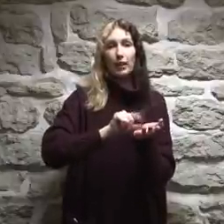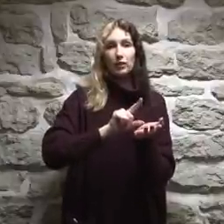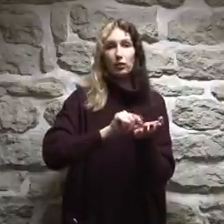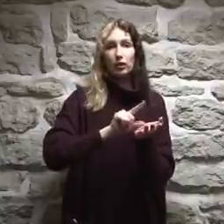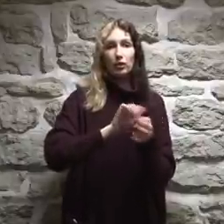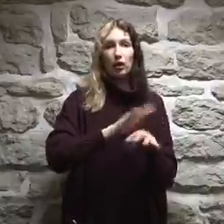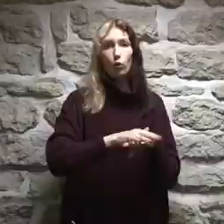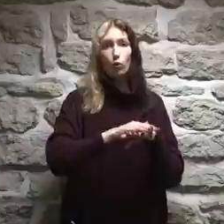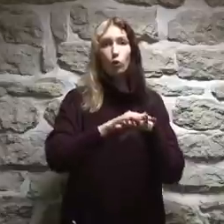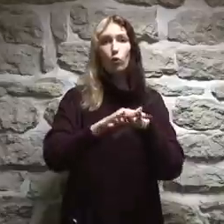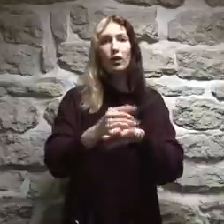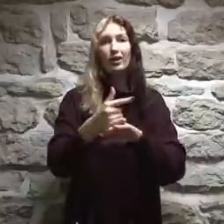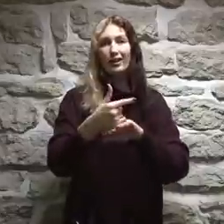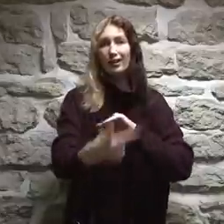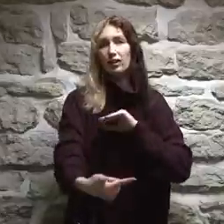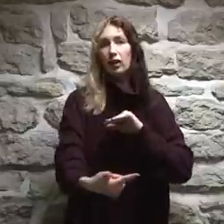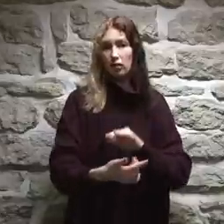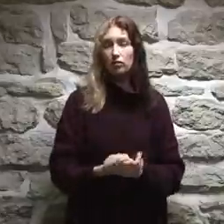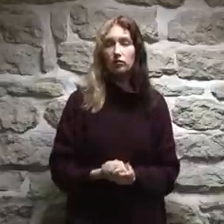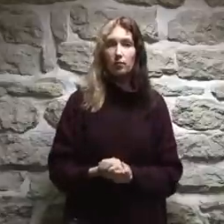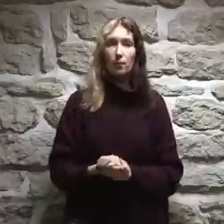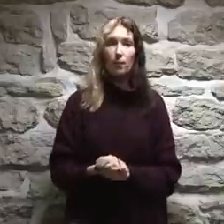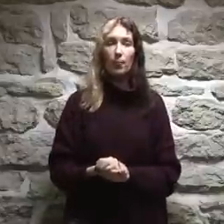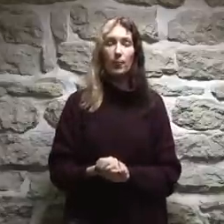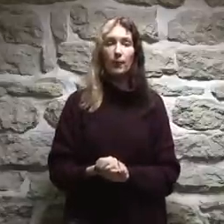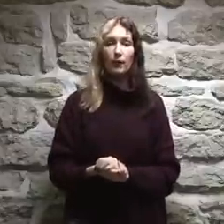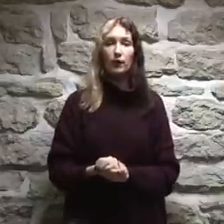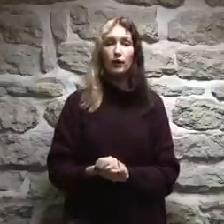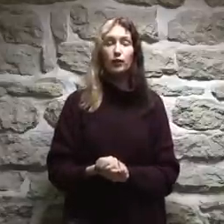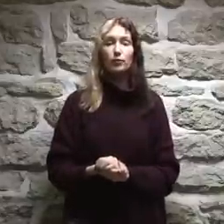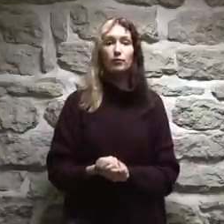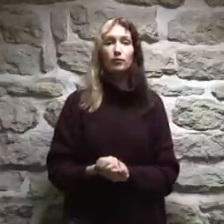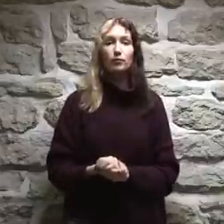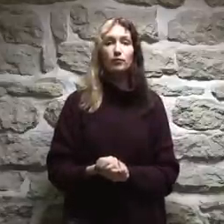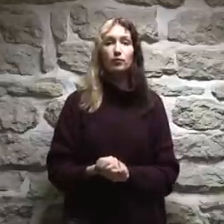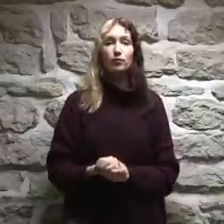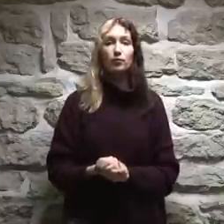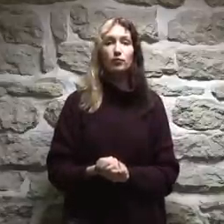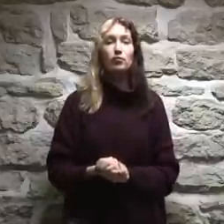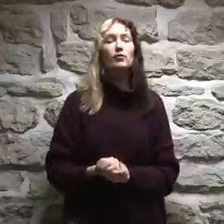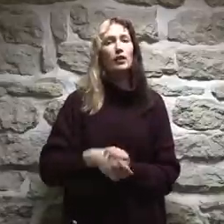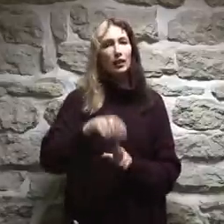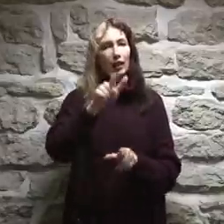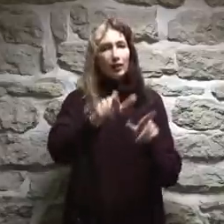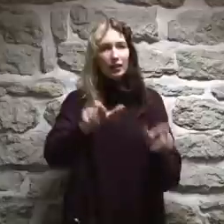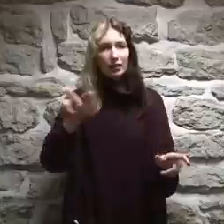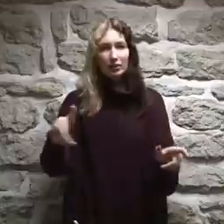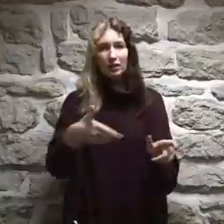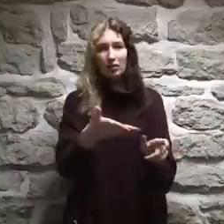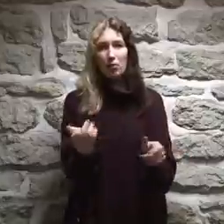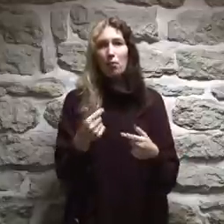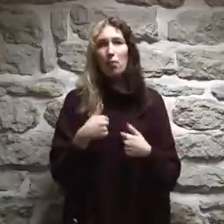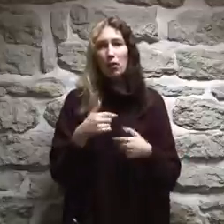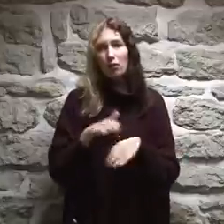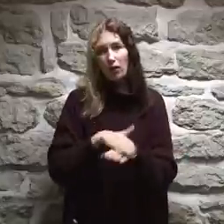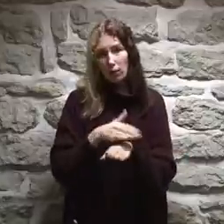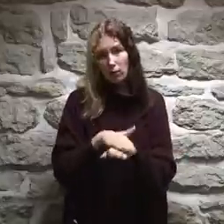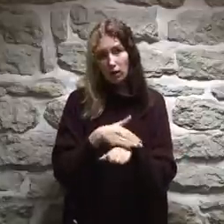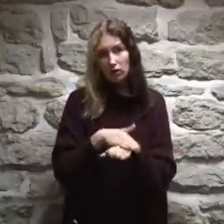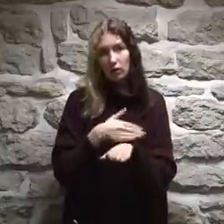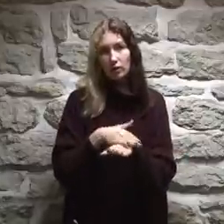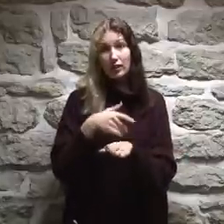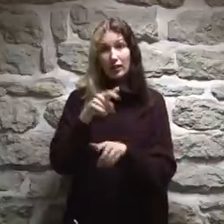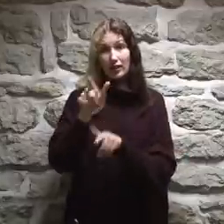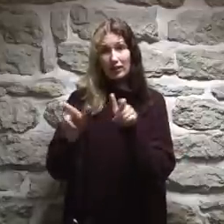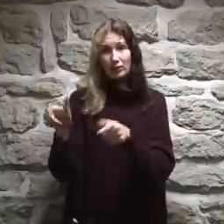hilinenud. Igal juhul tuleb inimeste käest seetõttu vabandust paluda, et inimesed, kes on